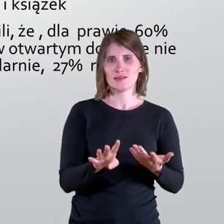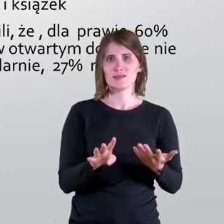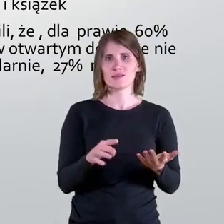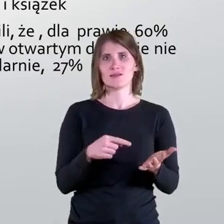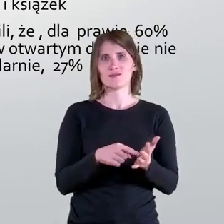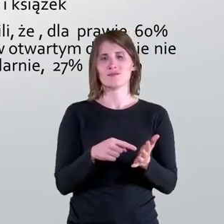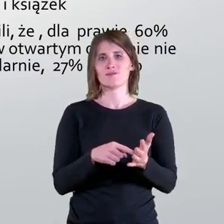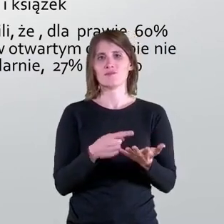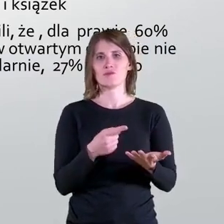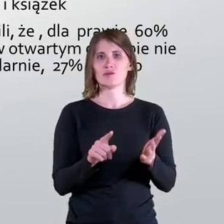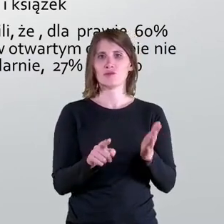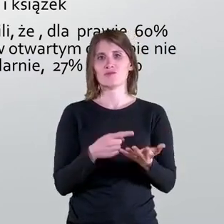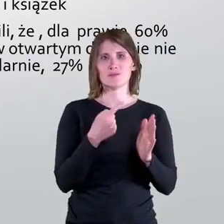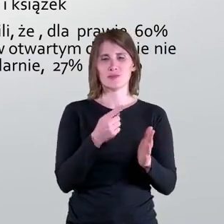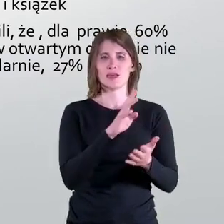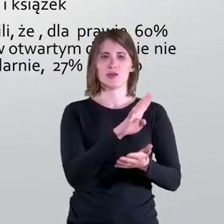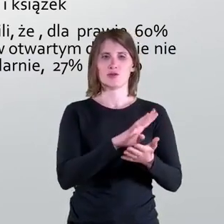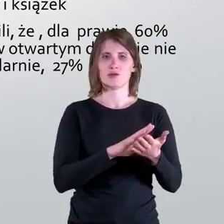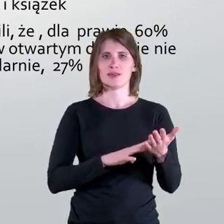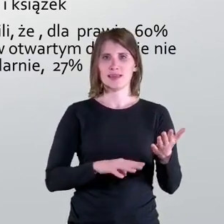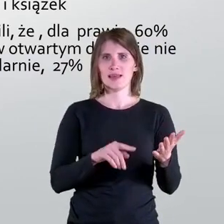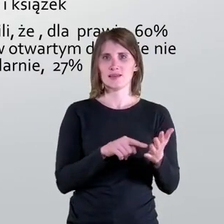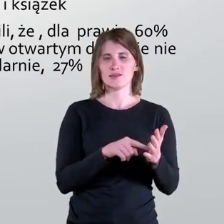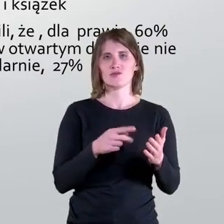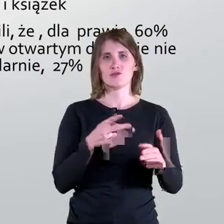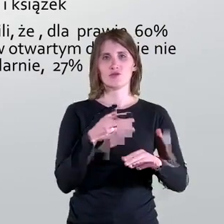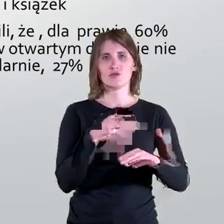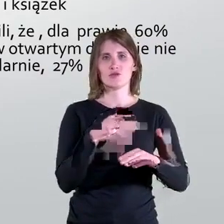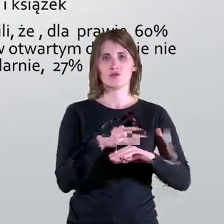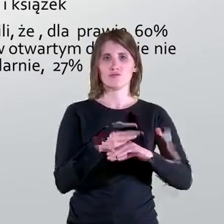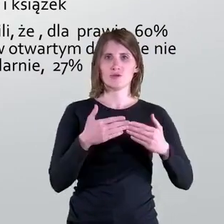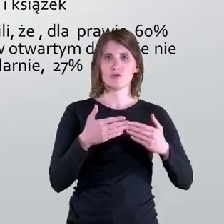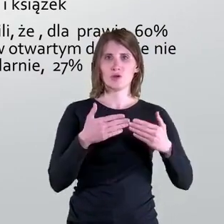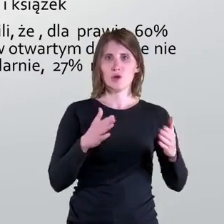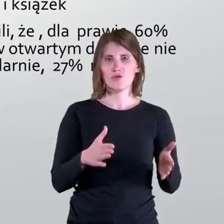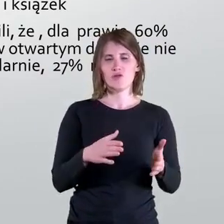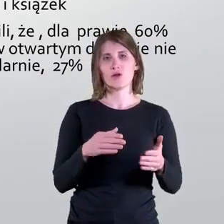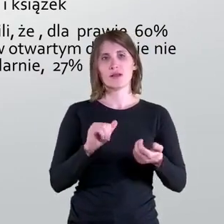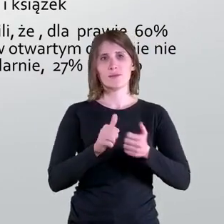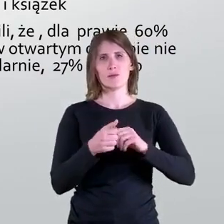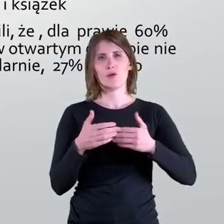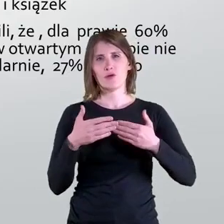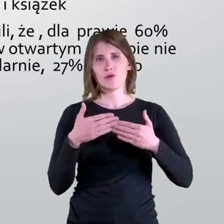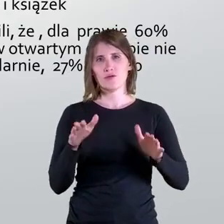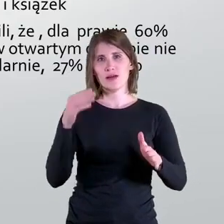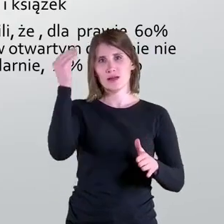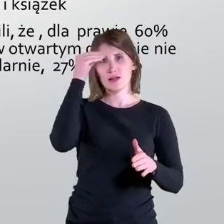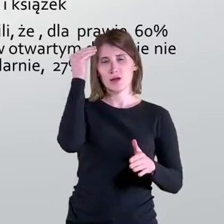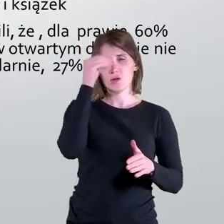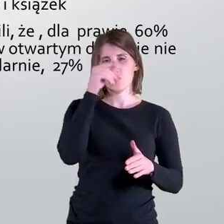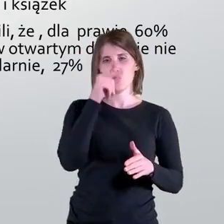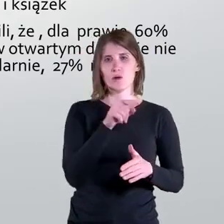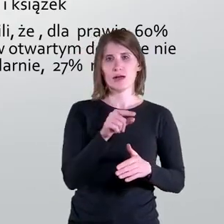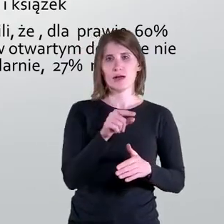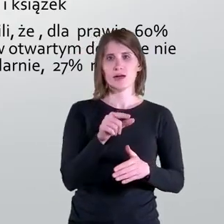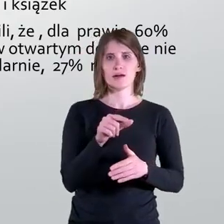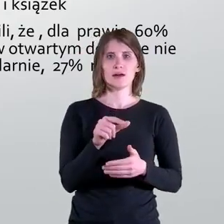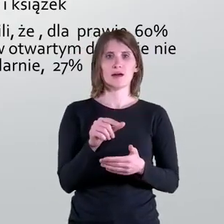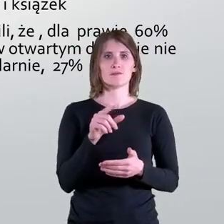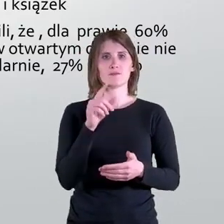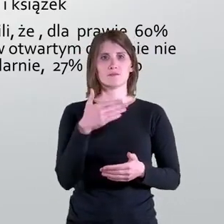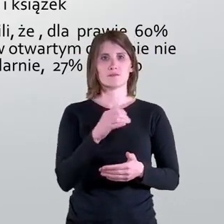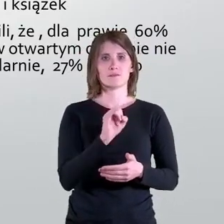odnosi się pierwszy tak Czyli otwartym dostępie otwarta nauka Michała starczewskiego i ligi